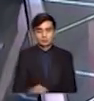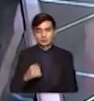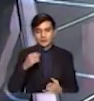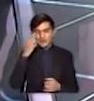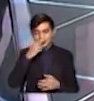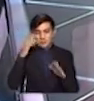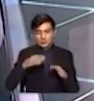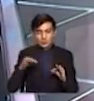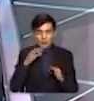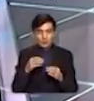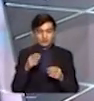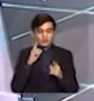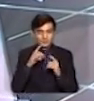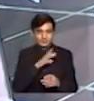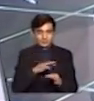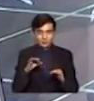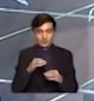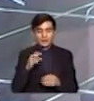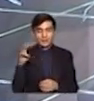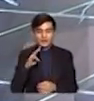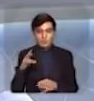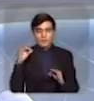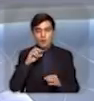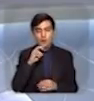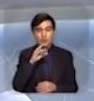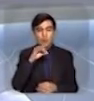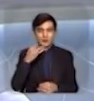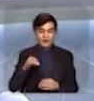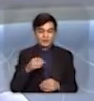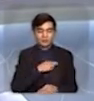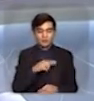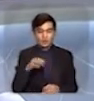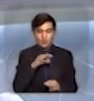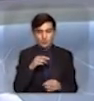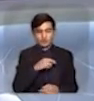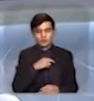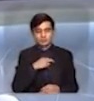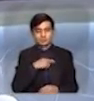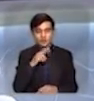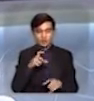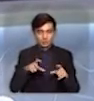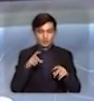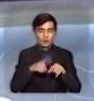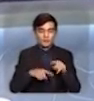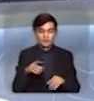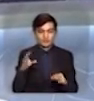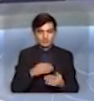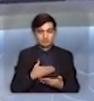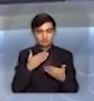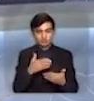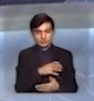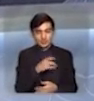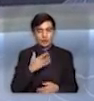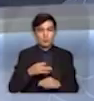өткен қауіпсіздік кеңесінде Нұрсұлтан Назарбаев Қордайдағы қақтығыс кезінде қайтыс болған азаматтардың жақындарына көңіл айтты. Жамбыл облысындағы жағдай